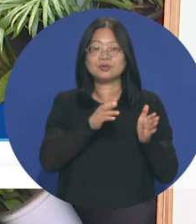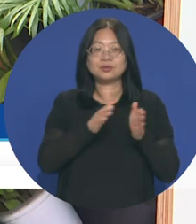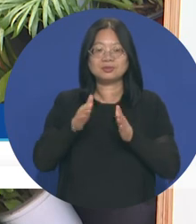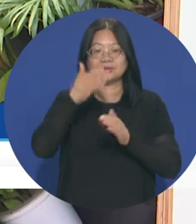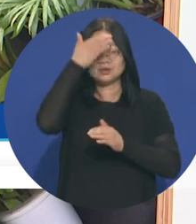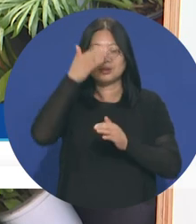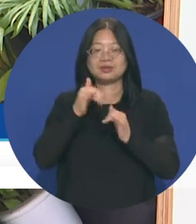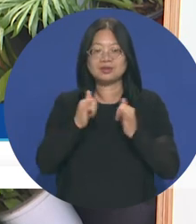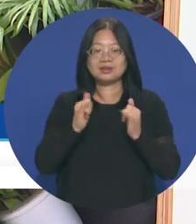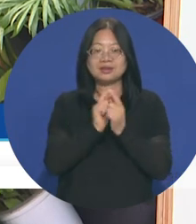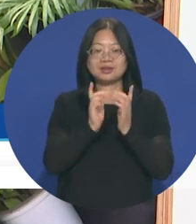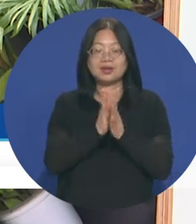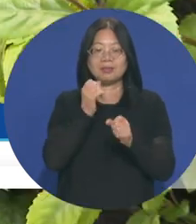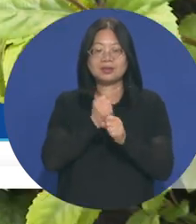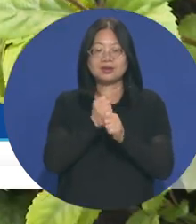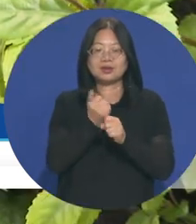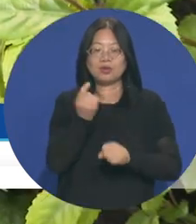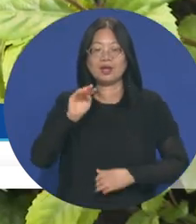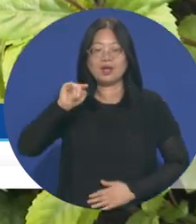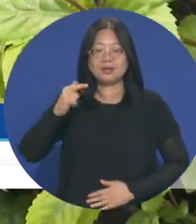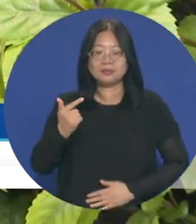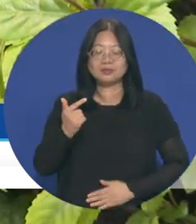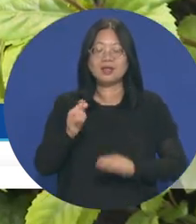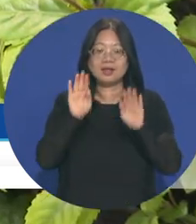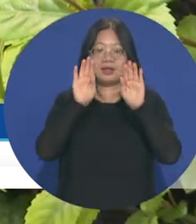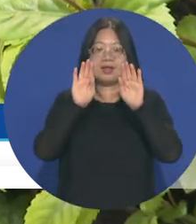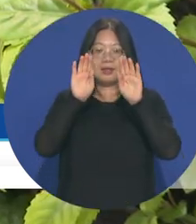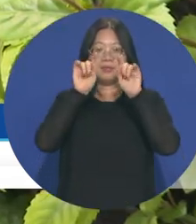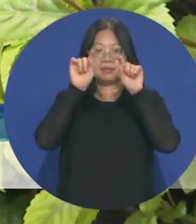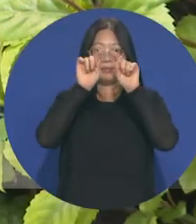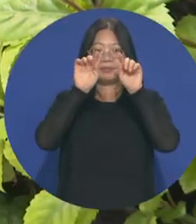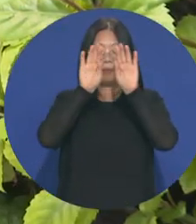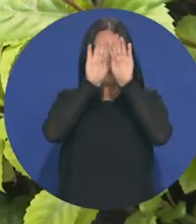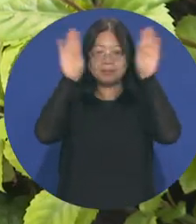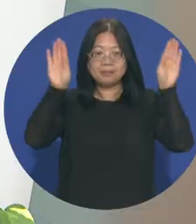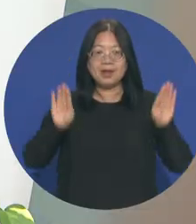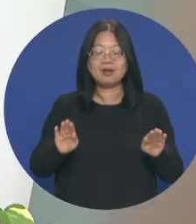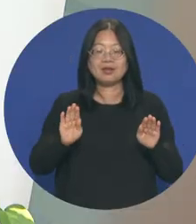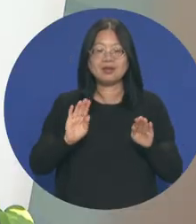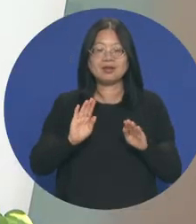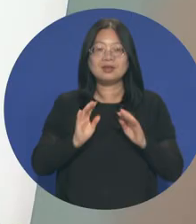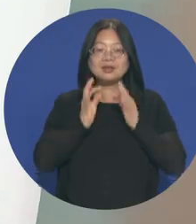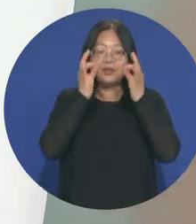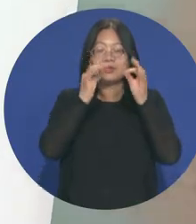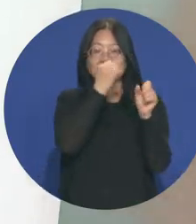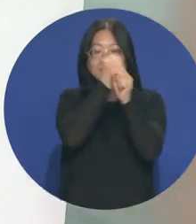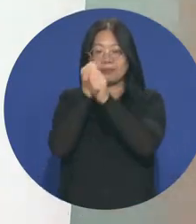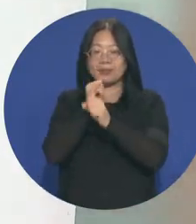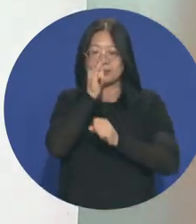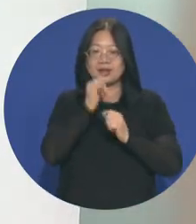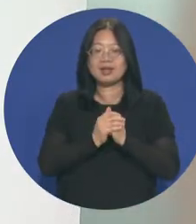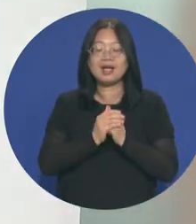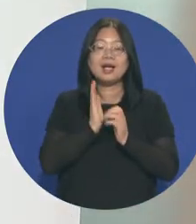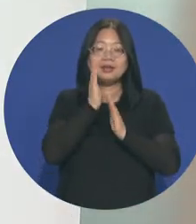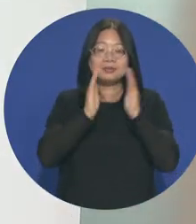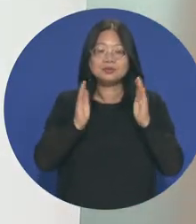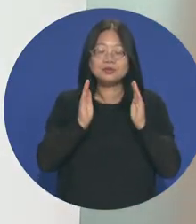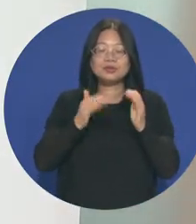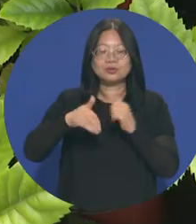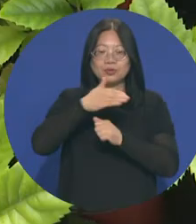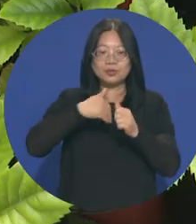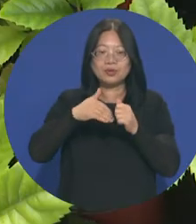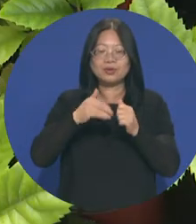자립 준비 청년이 직접 가꾼 화분들로 벽면을 정성스럽게 장식합니다. 식물 조경 전문 기업에서 일하고